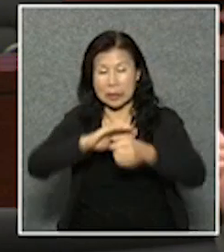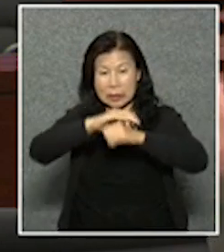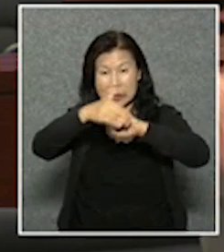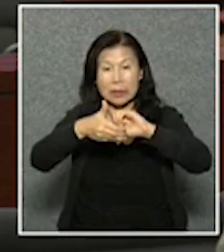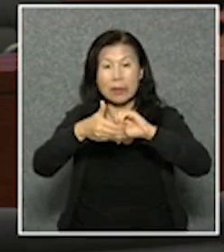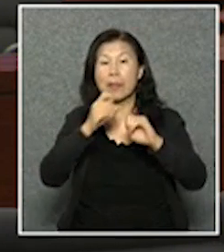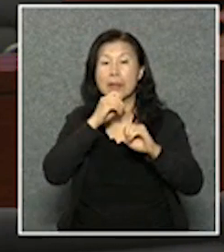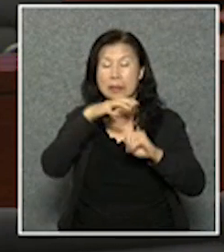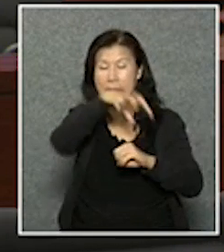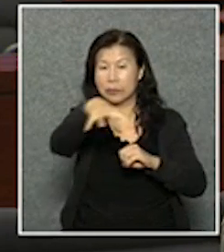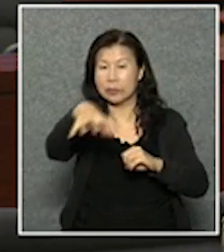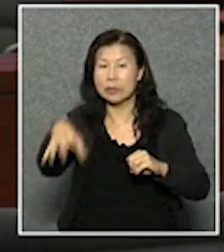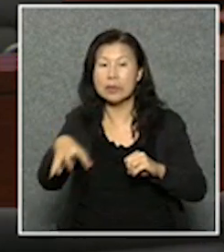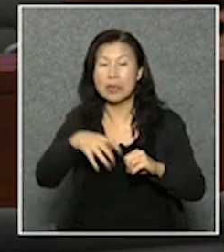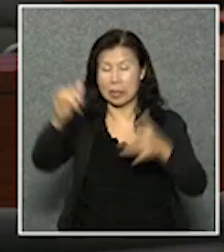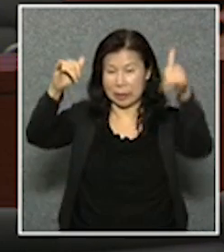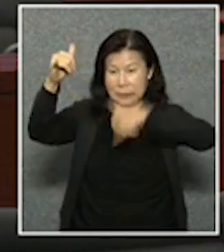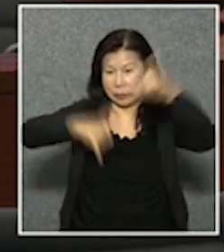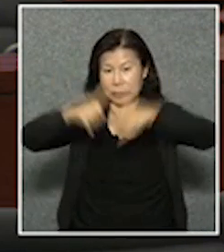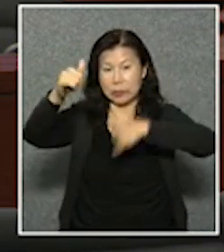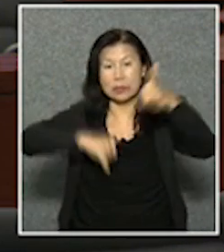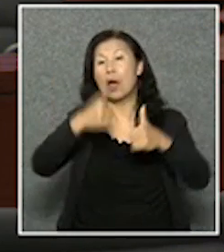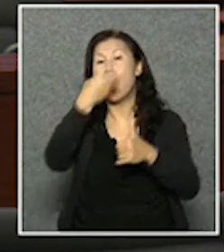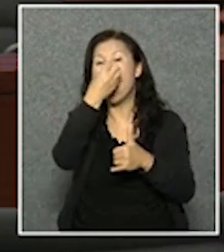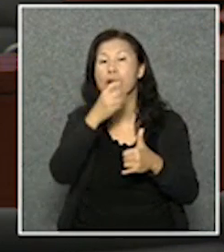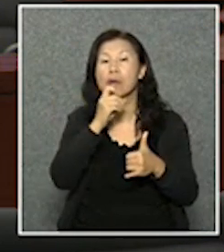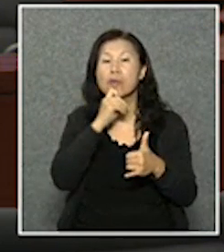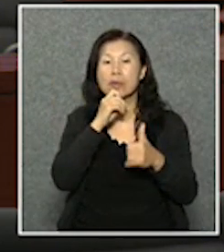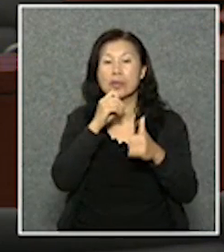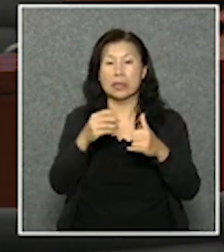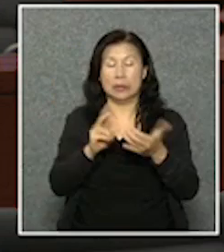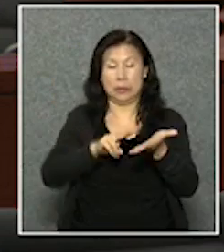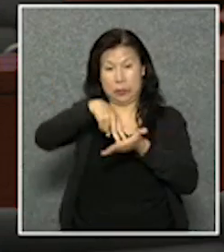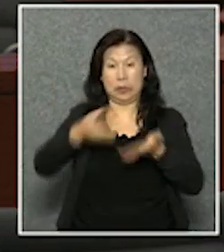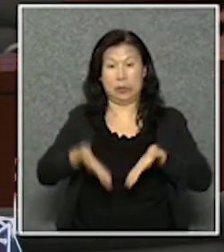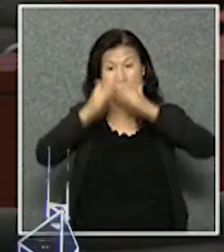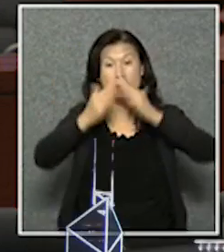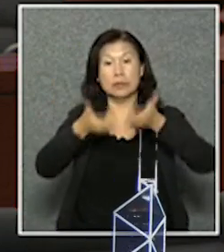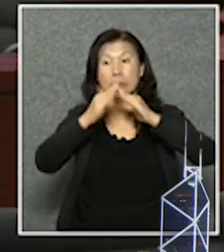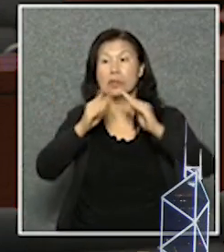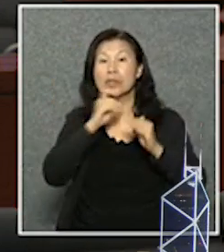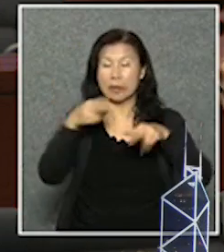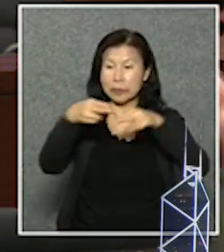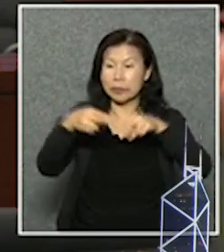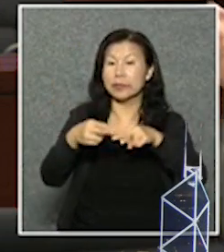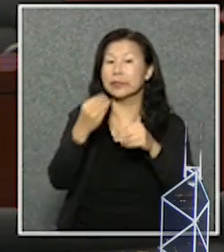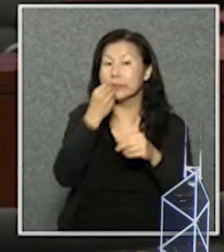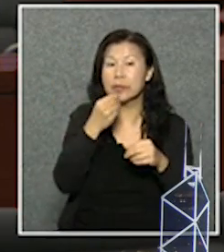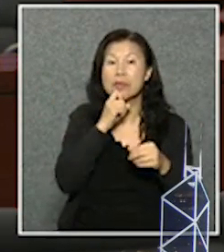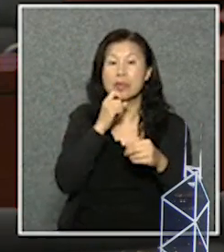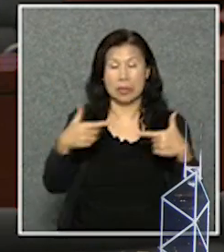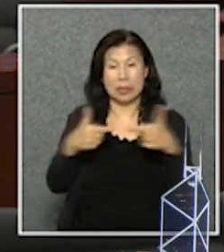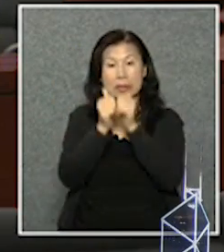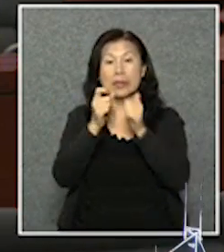世界各個地方嚟香港即係開設嘅餐廳。我啱